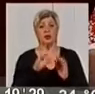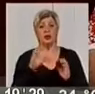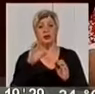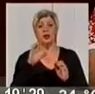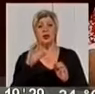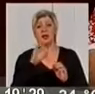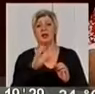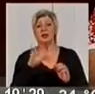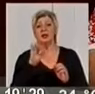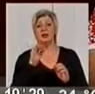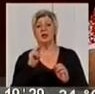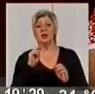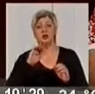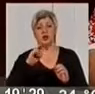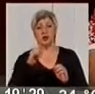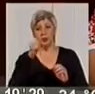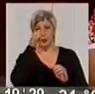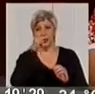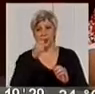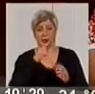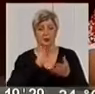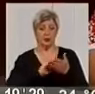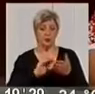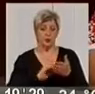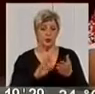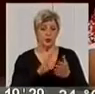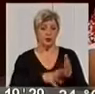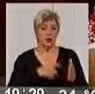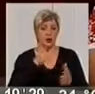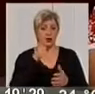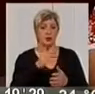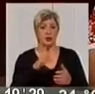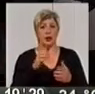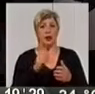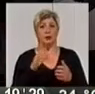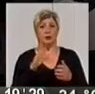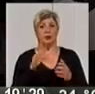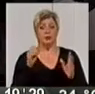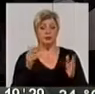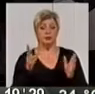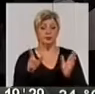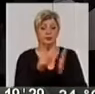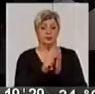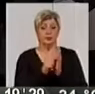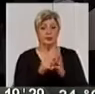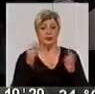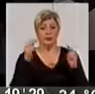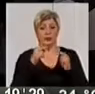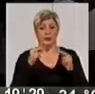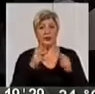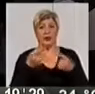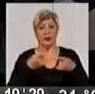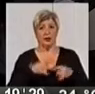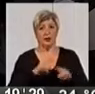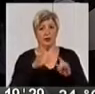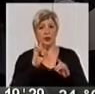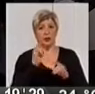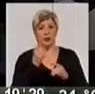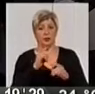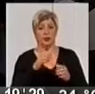подають свідоцтво про народження дитини, тому що правом користуються діти від 7 до 17 років, і далі підтверджують свій